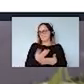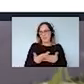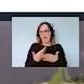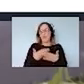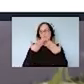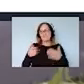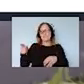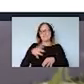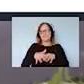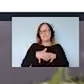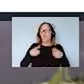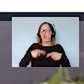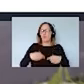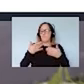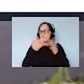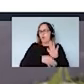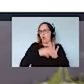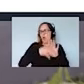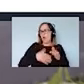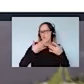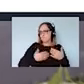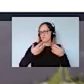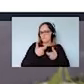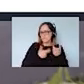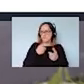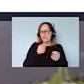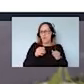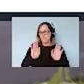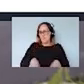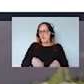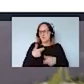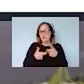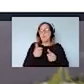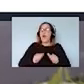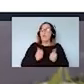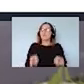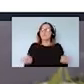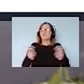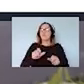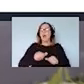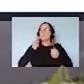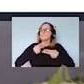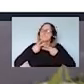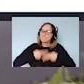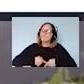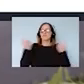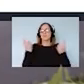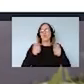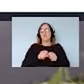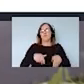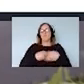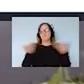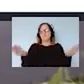prosto, ale nadal jest to coś, co zostało stworzone po to, żeby być jak najbardziej przekonujące i działać w